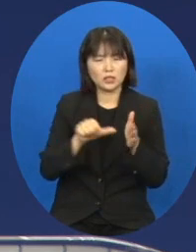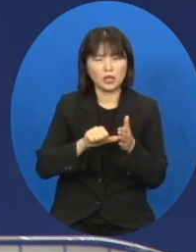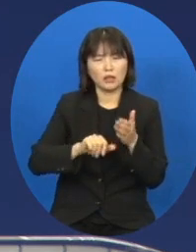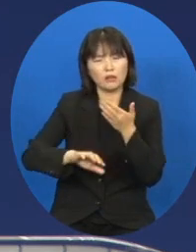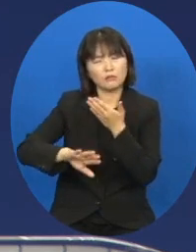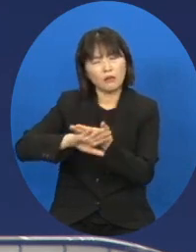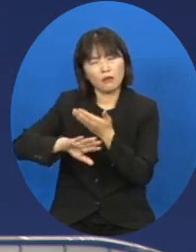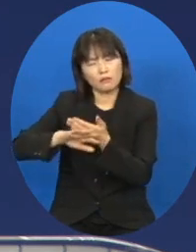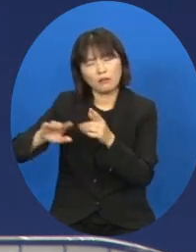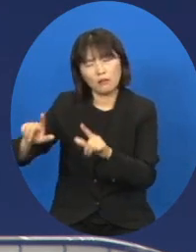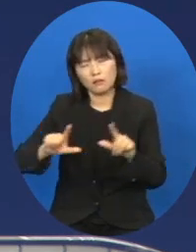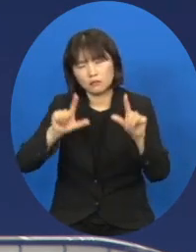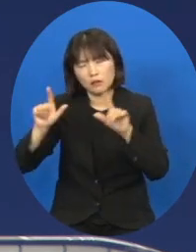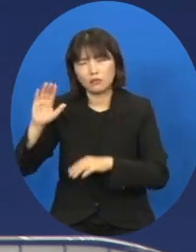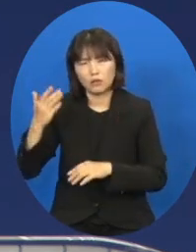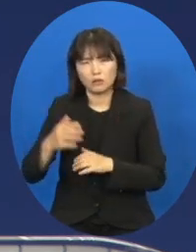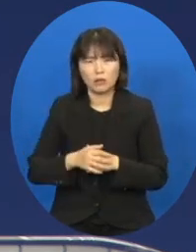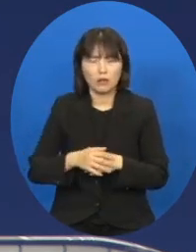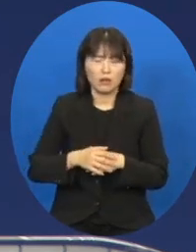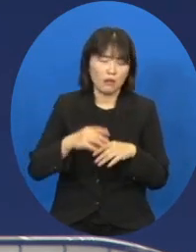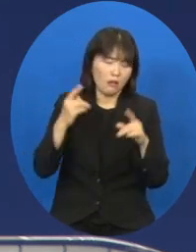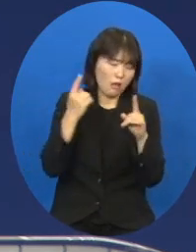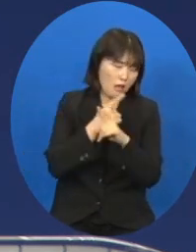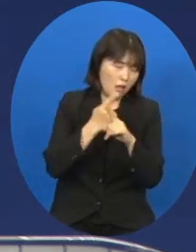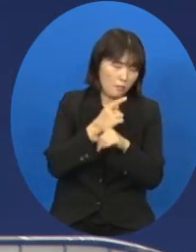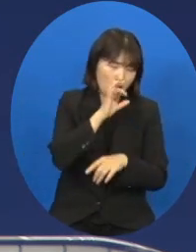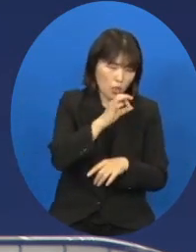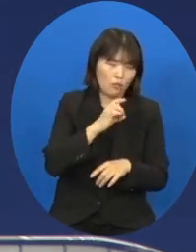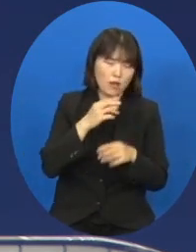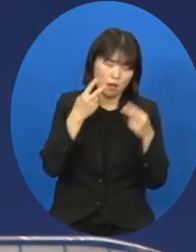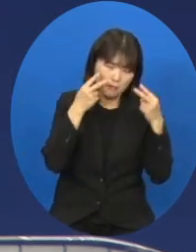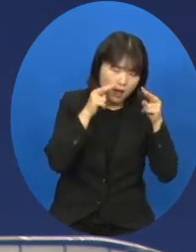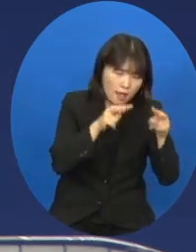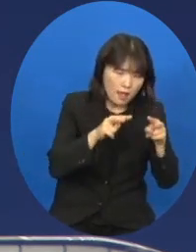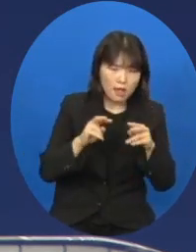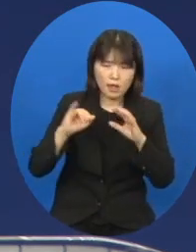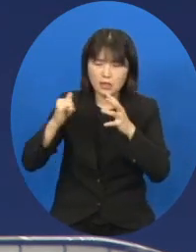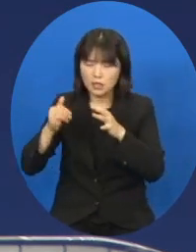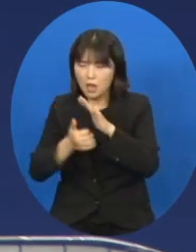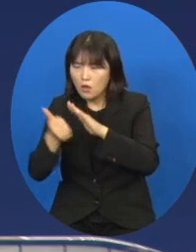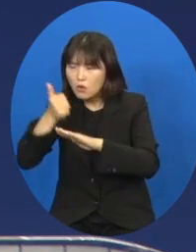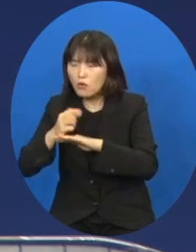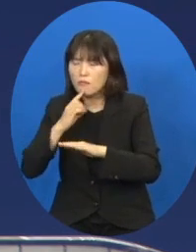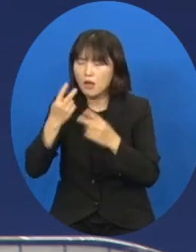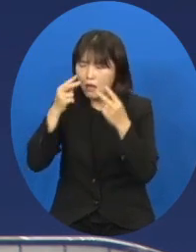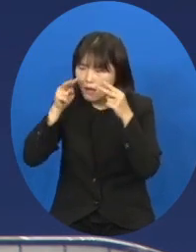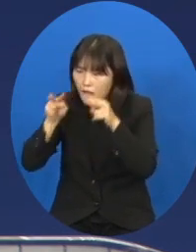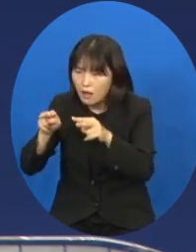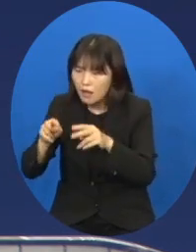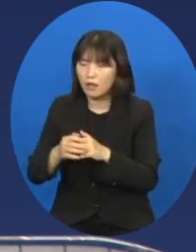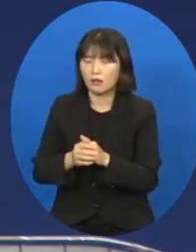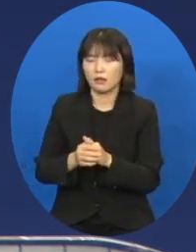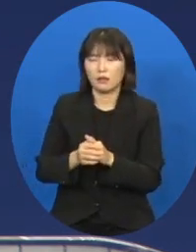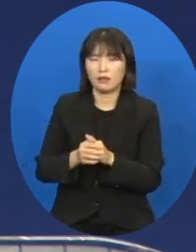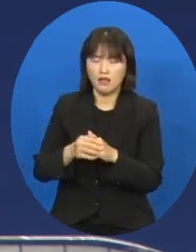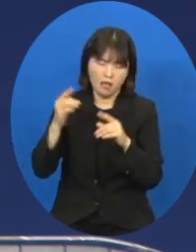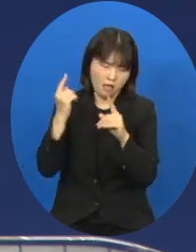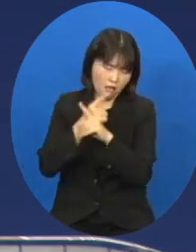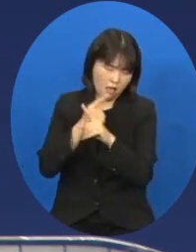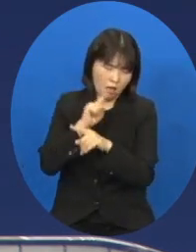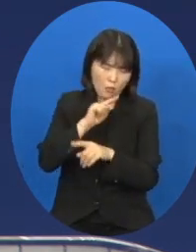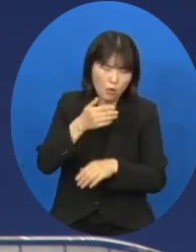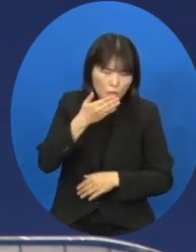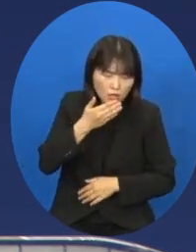살게 되는 거예요. 날마다 돈만 바라보고, 날마다 세상 성공만 바라보고, 날마다 뭘